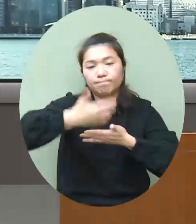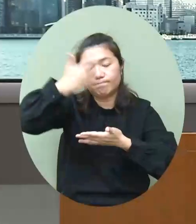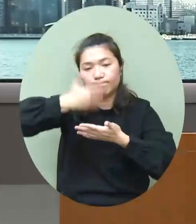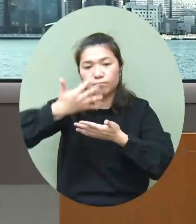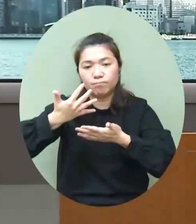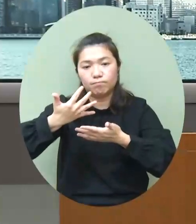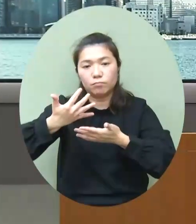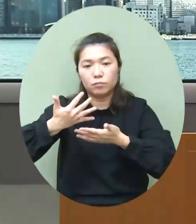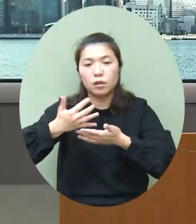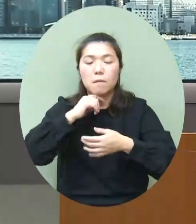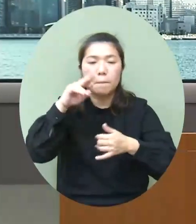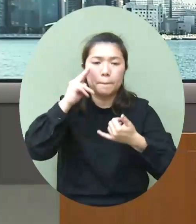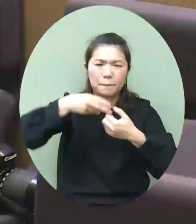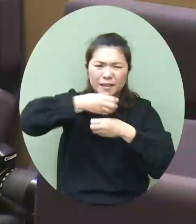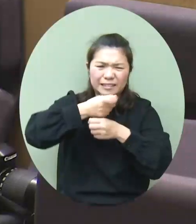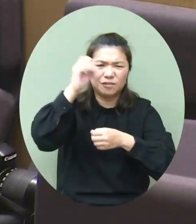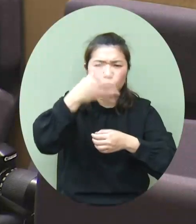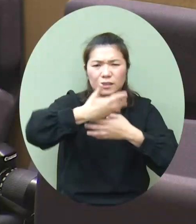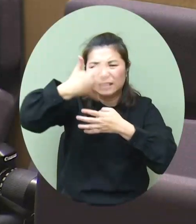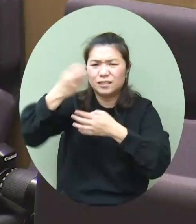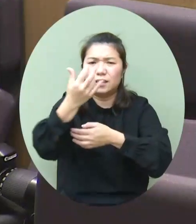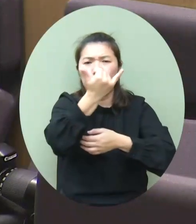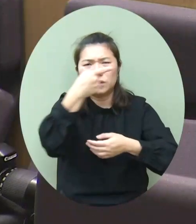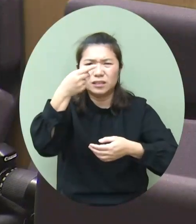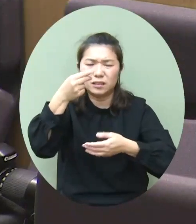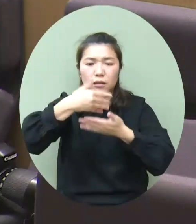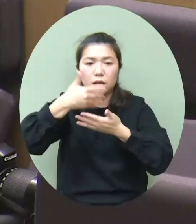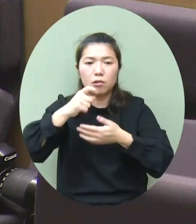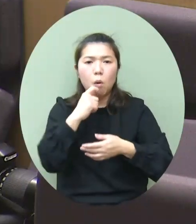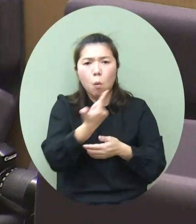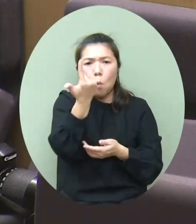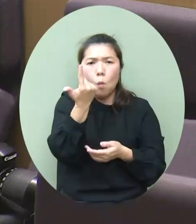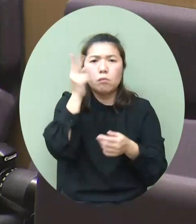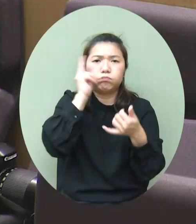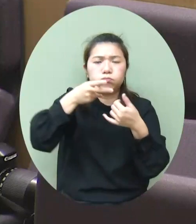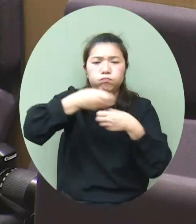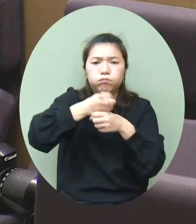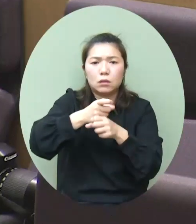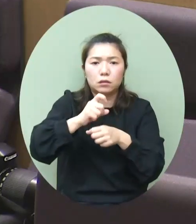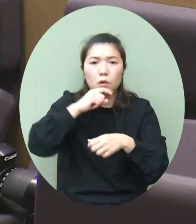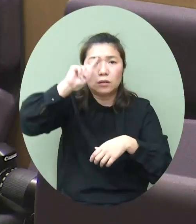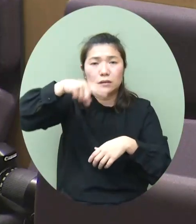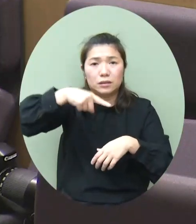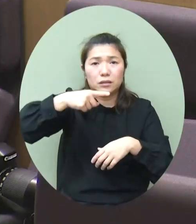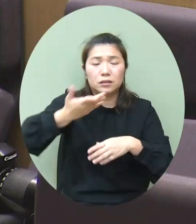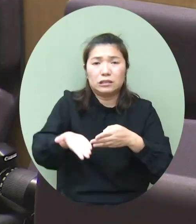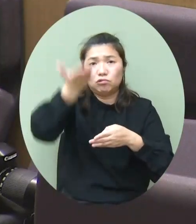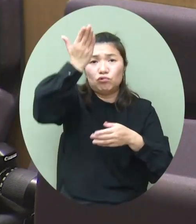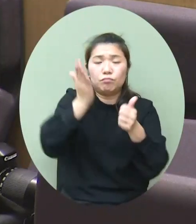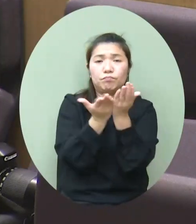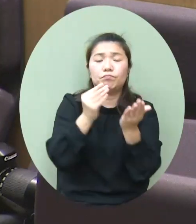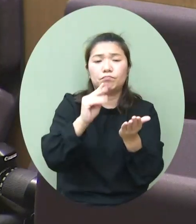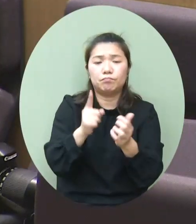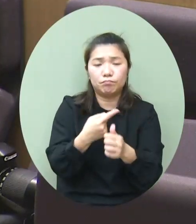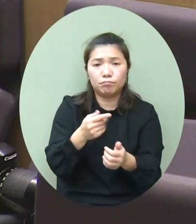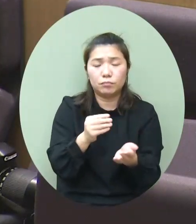简易强检的大厦，有6-7幢大厦，但是有很多大厦今天发